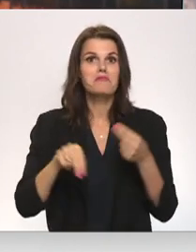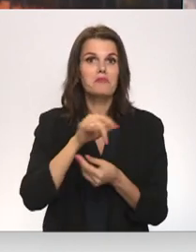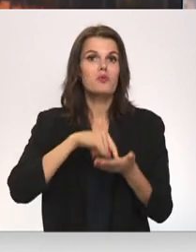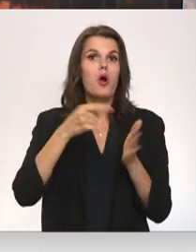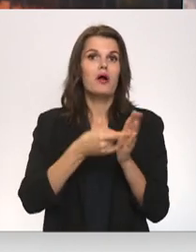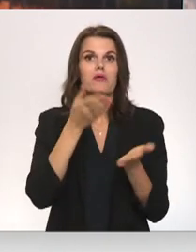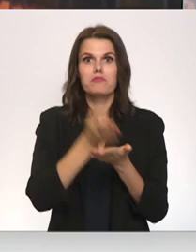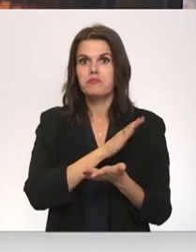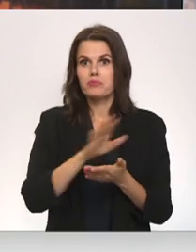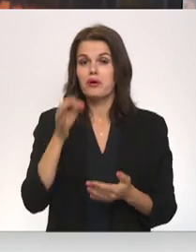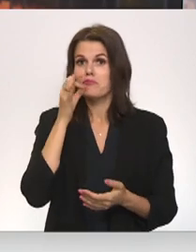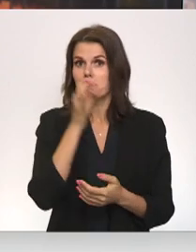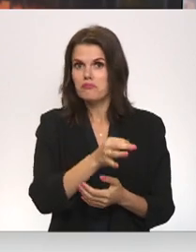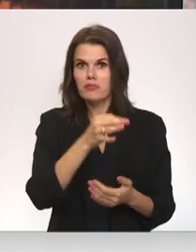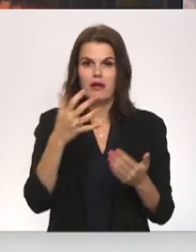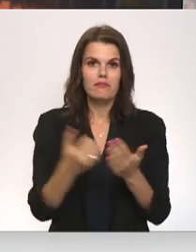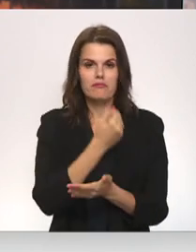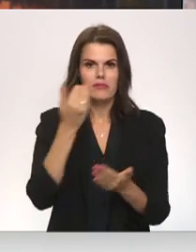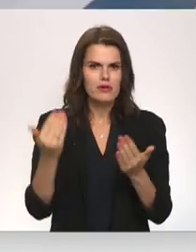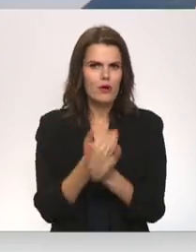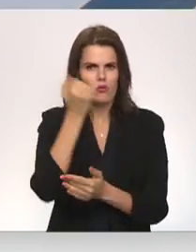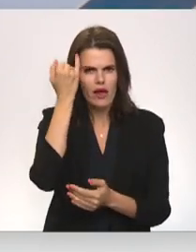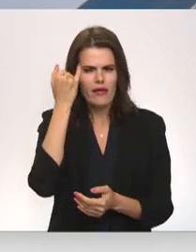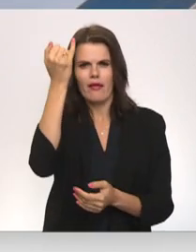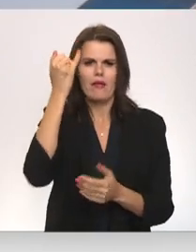ir pasaules līmeņa inovācija.